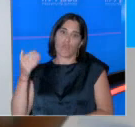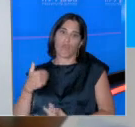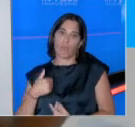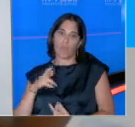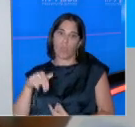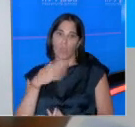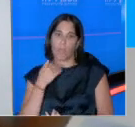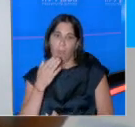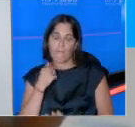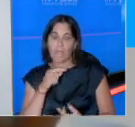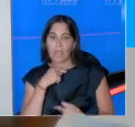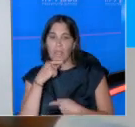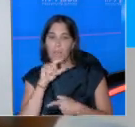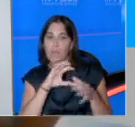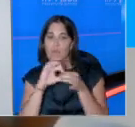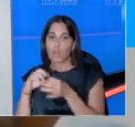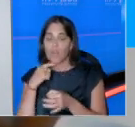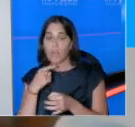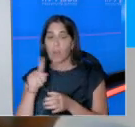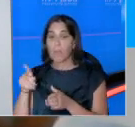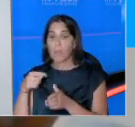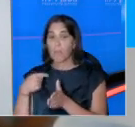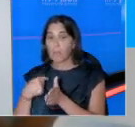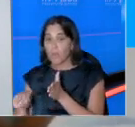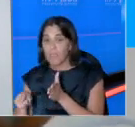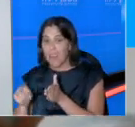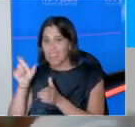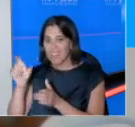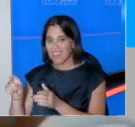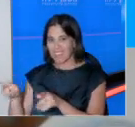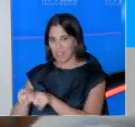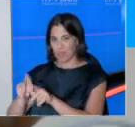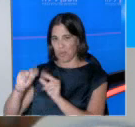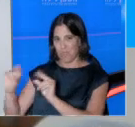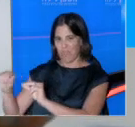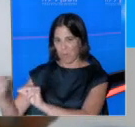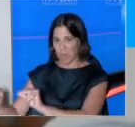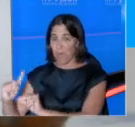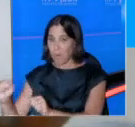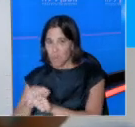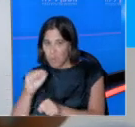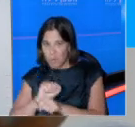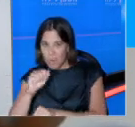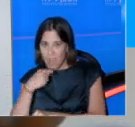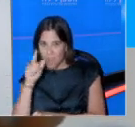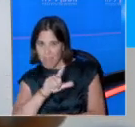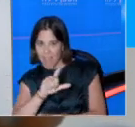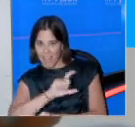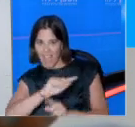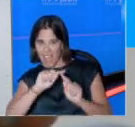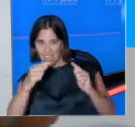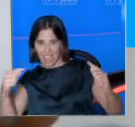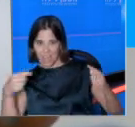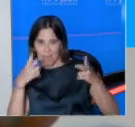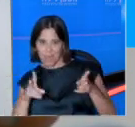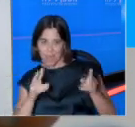יש בעברית אמרה שאומרת כל הפוסל במומו פוסל. כאילו, כל הטענות שהוא אמר נגד האחרים, אתה